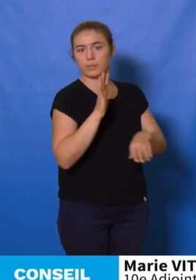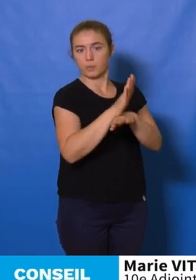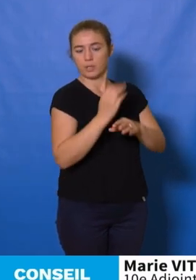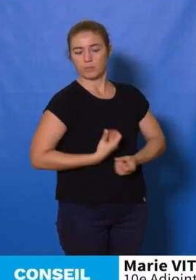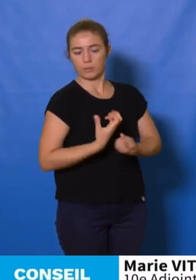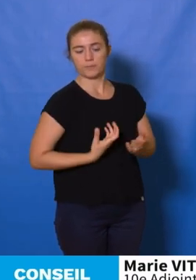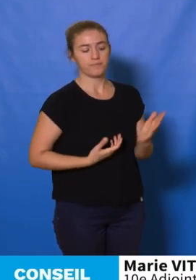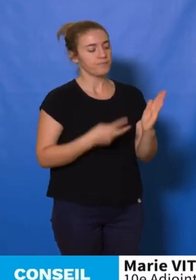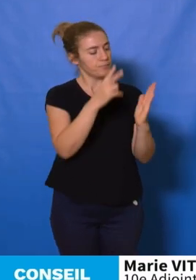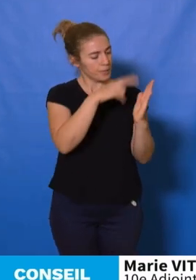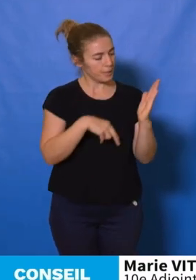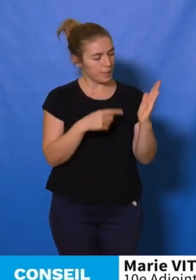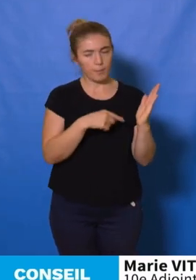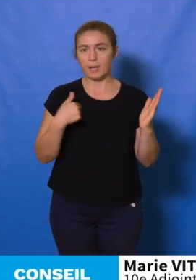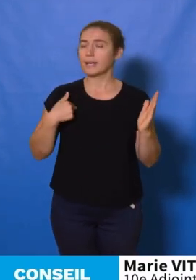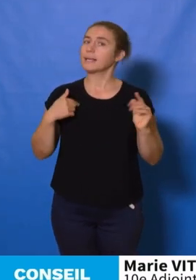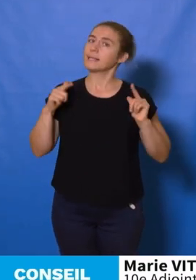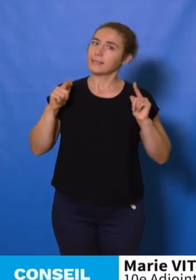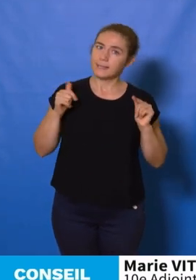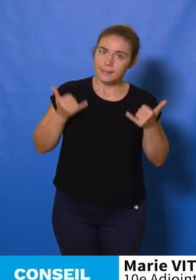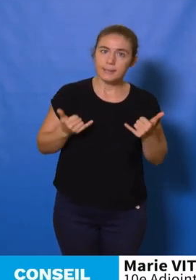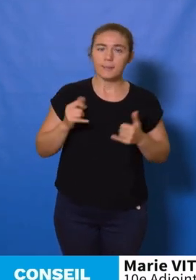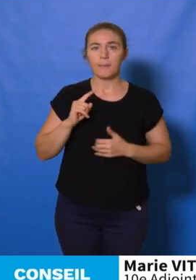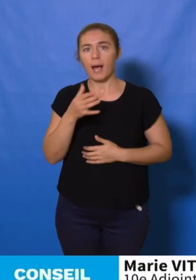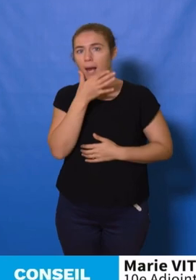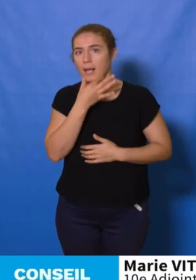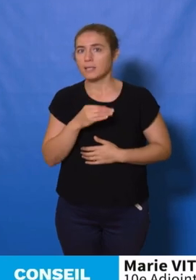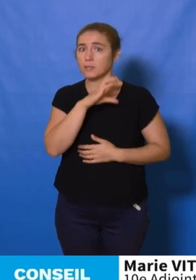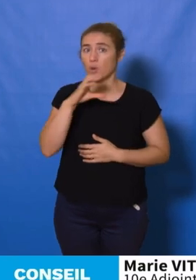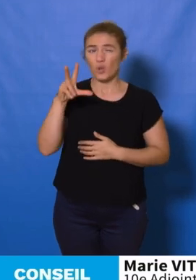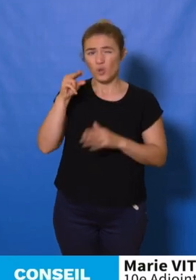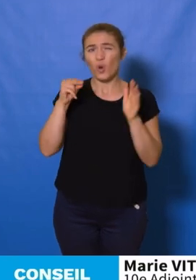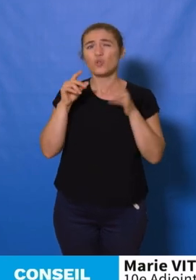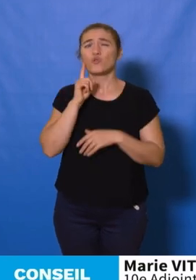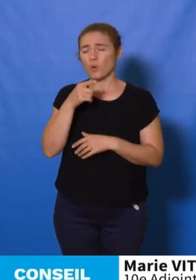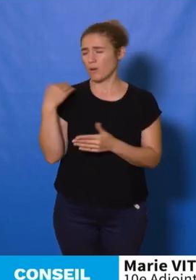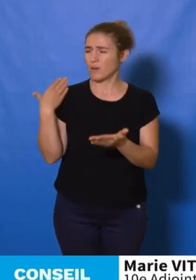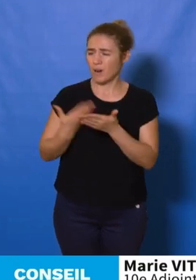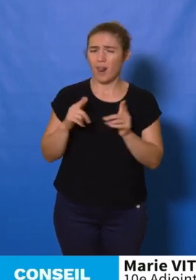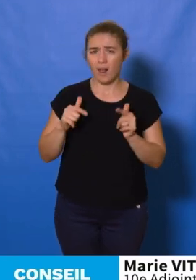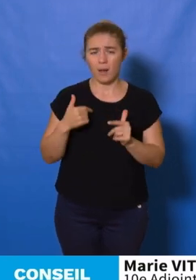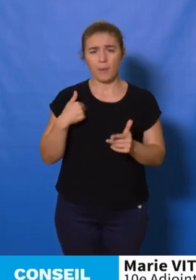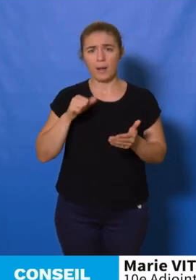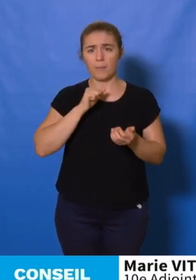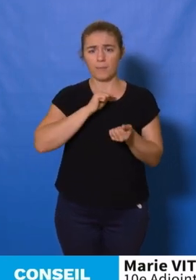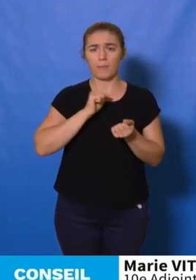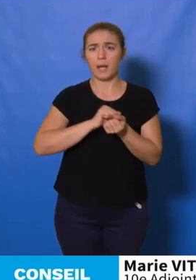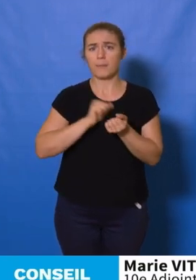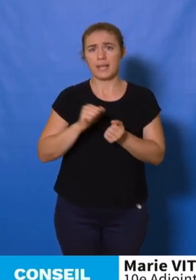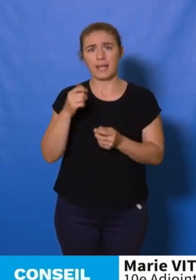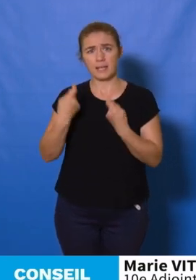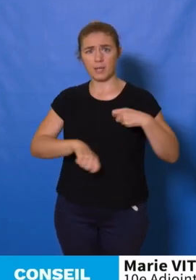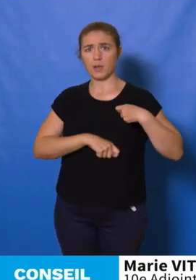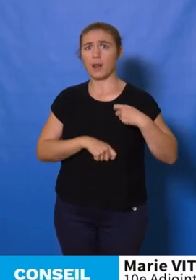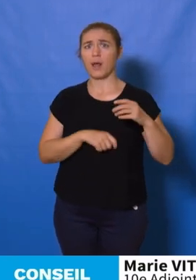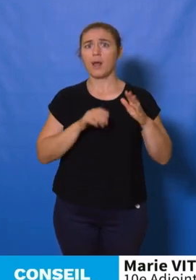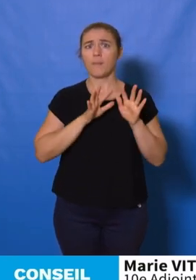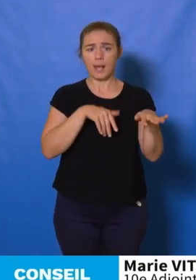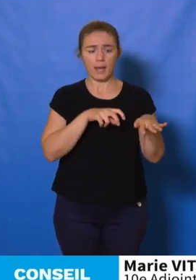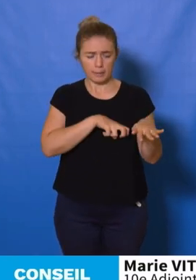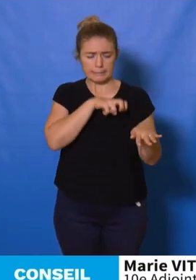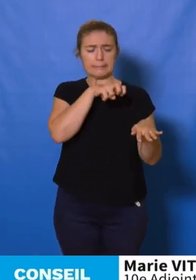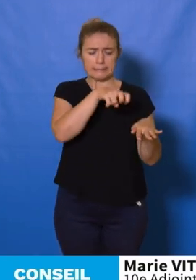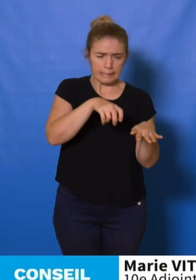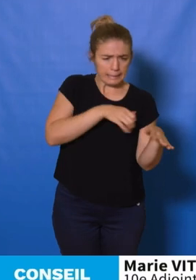« Je ne suis pas bien ici, ça fait 53 jours que je suis là. J'ai des papiers espagnols, j'ai traversé la mer, j'ai risqué ma vie pour avoir une